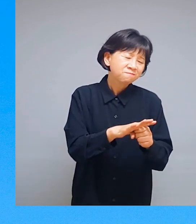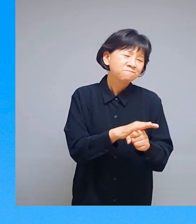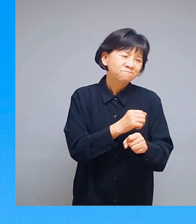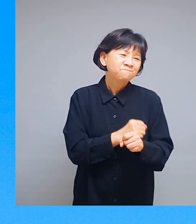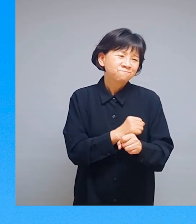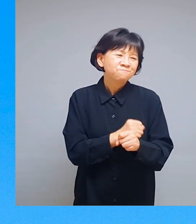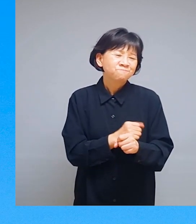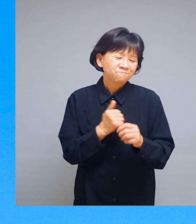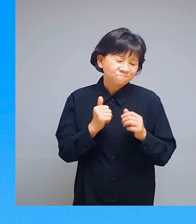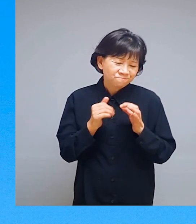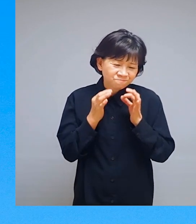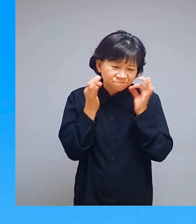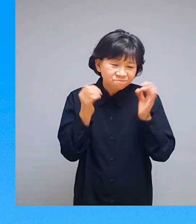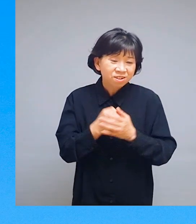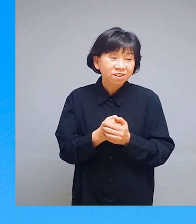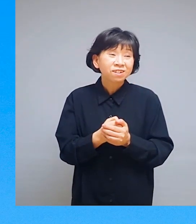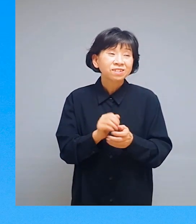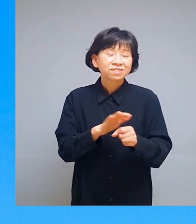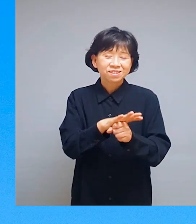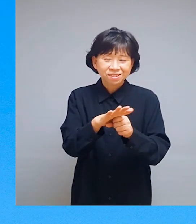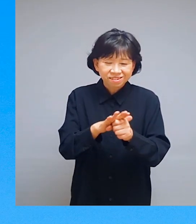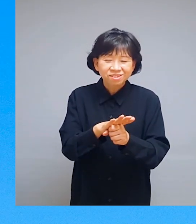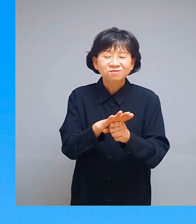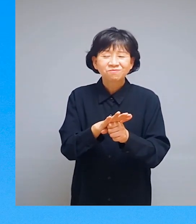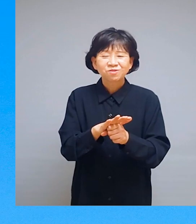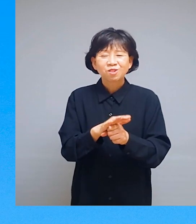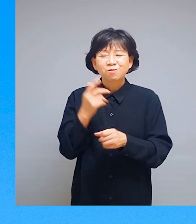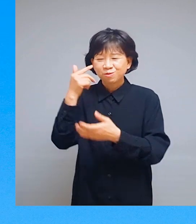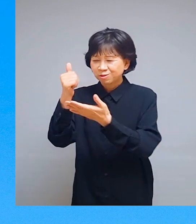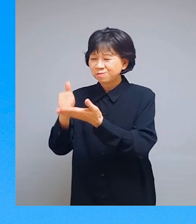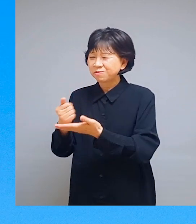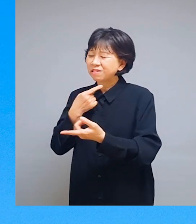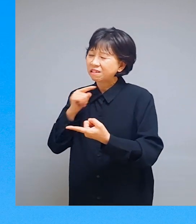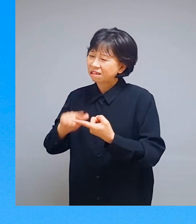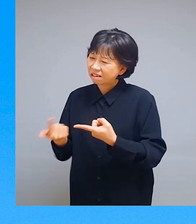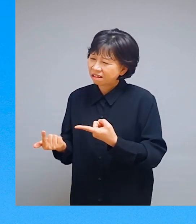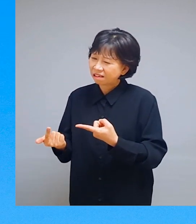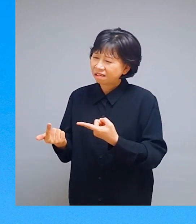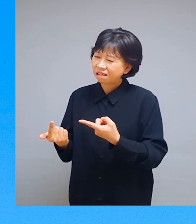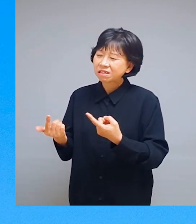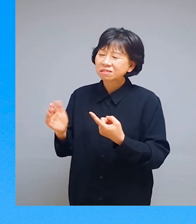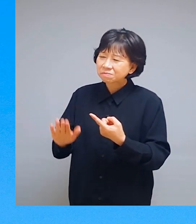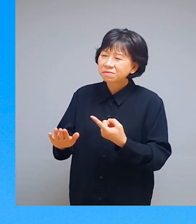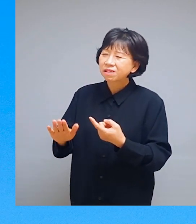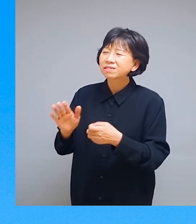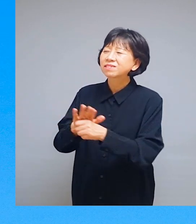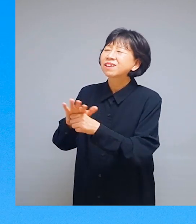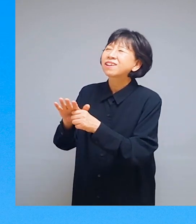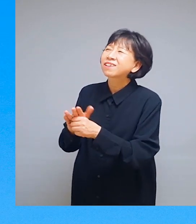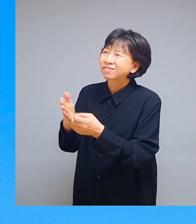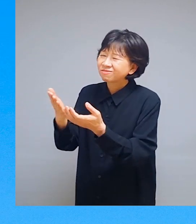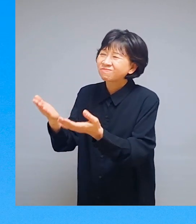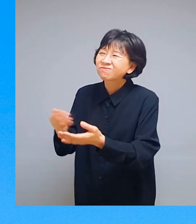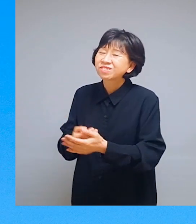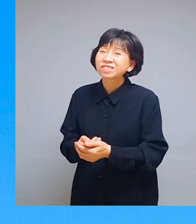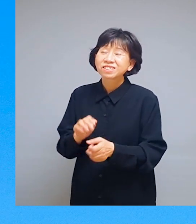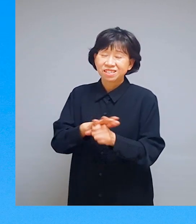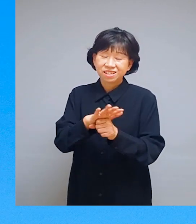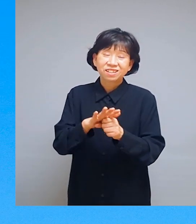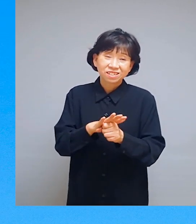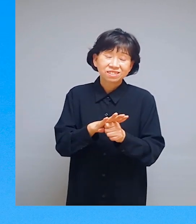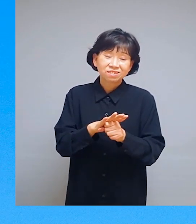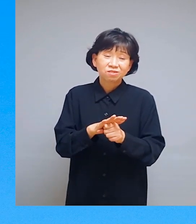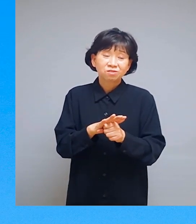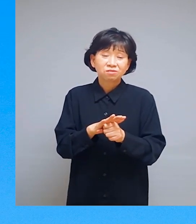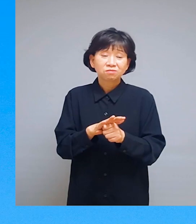사랑해야지. 저 성도님 사랑해야지. 이런 마음이 어느새